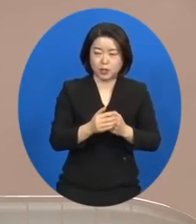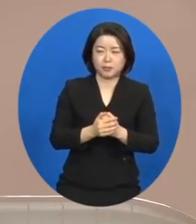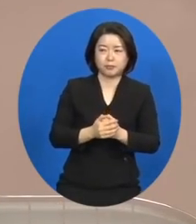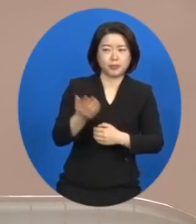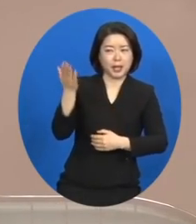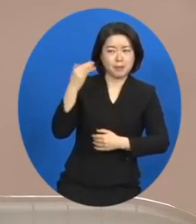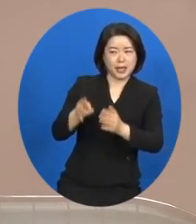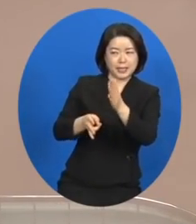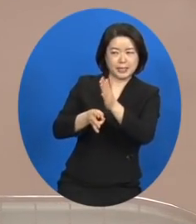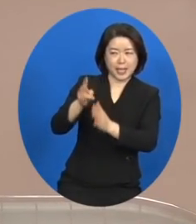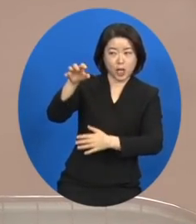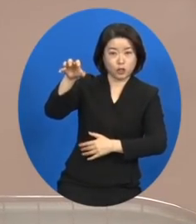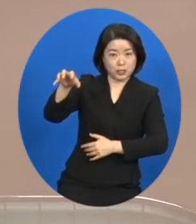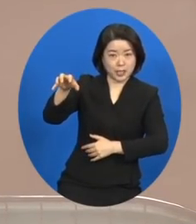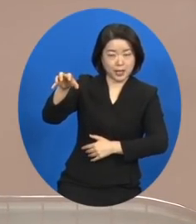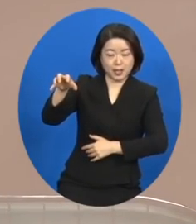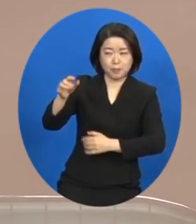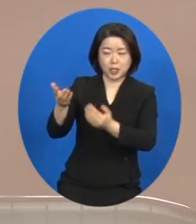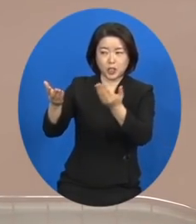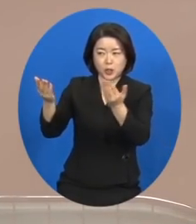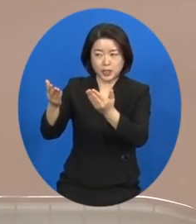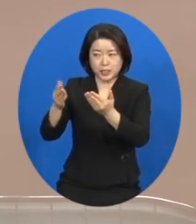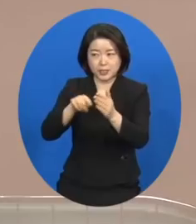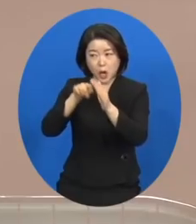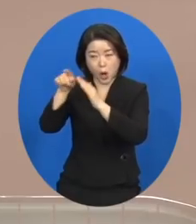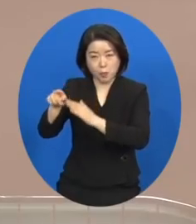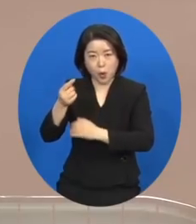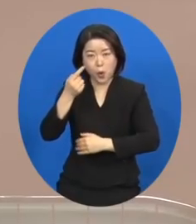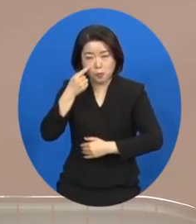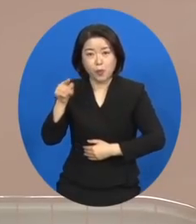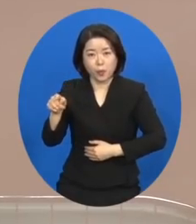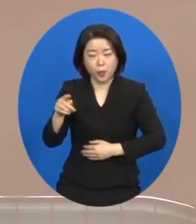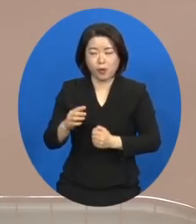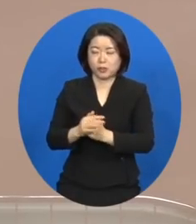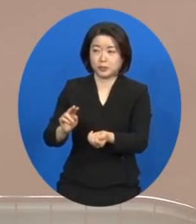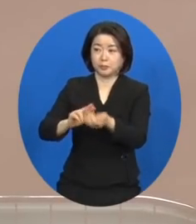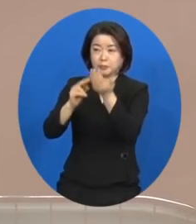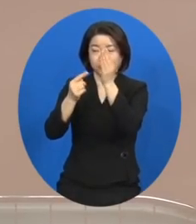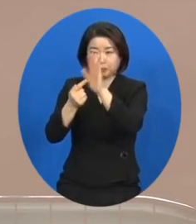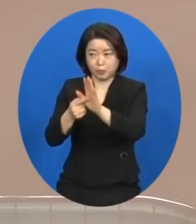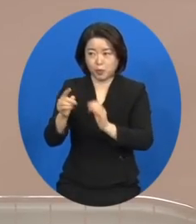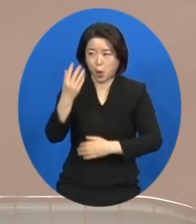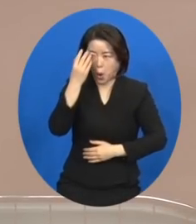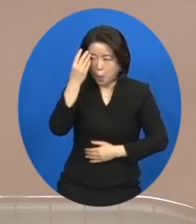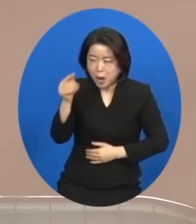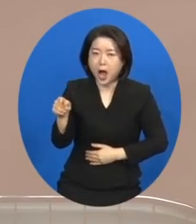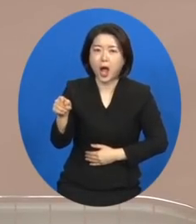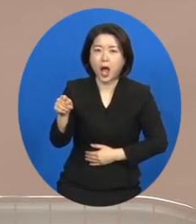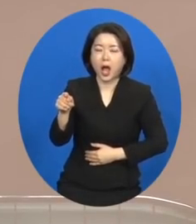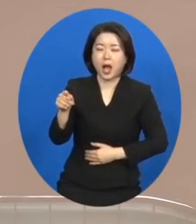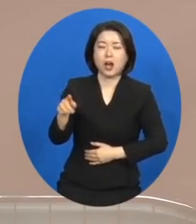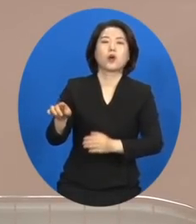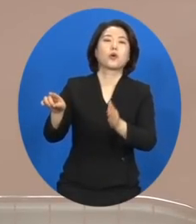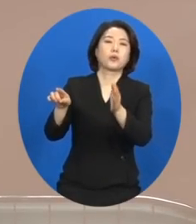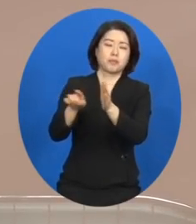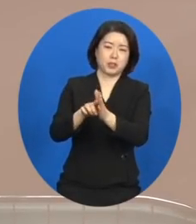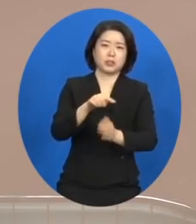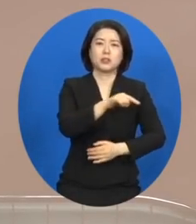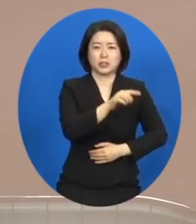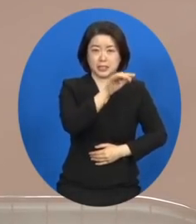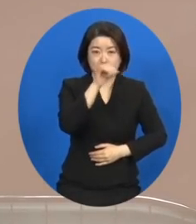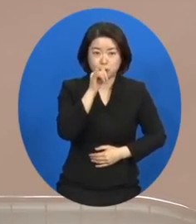때 거기에 계셨던 것 같아요. 거기에서 예수님이 표적을 행하셨는데 그걸 보고 믿었다라고 기록을 합니다. 요한복음 2장